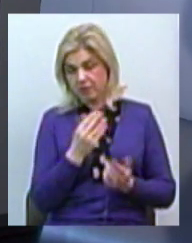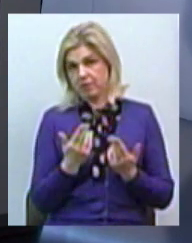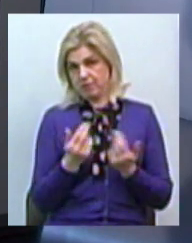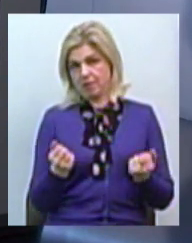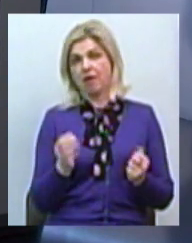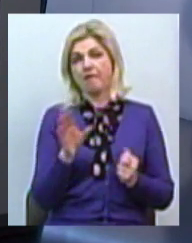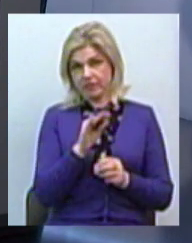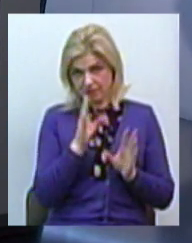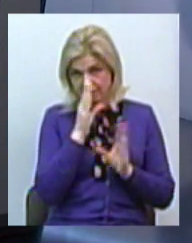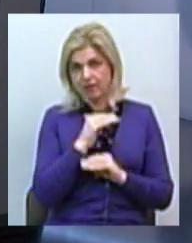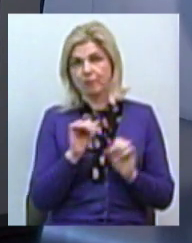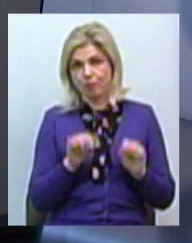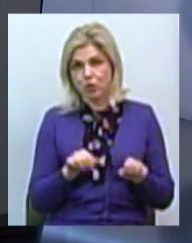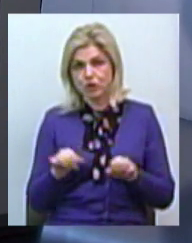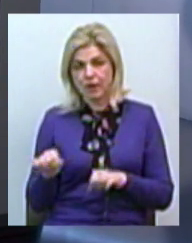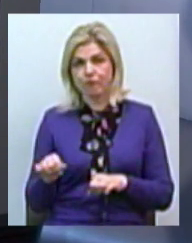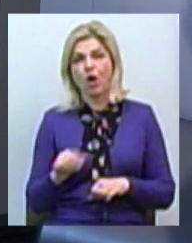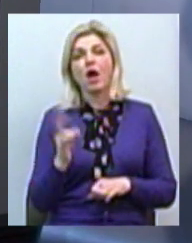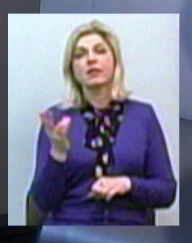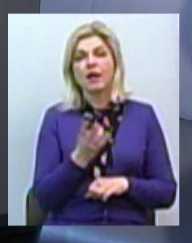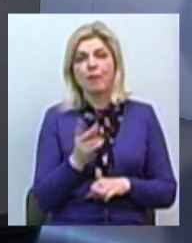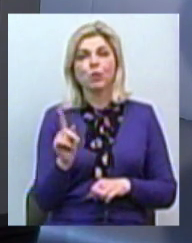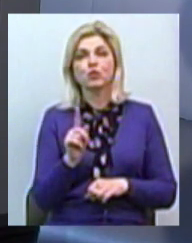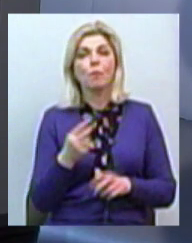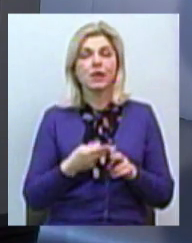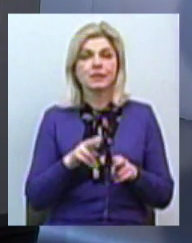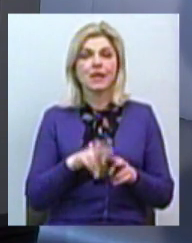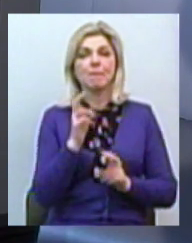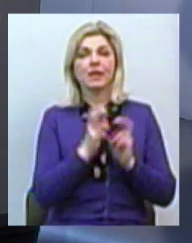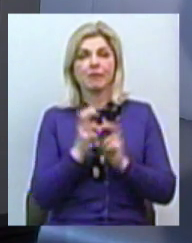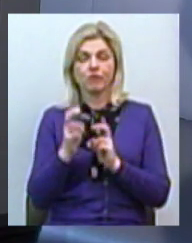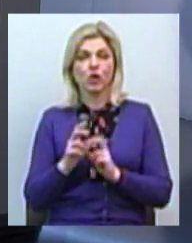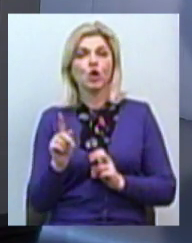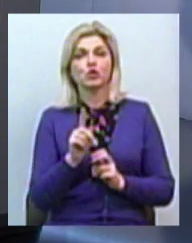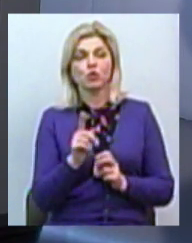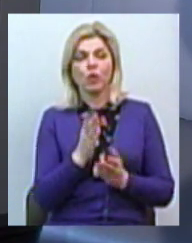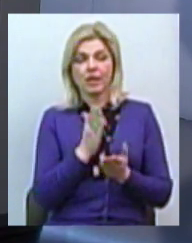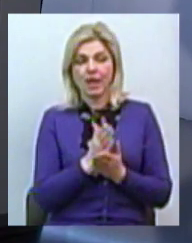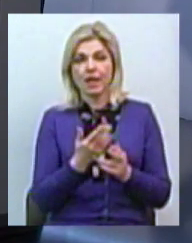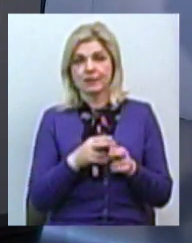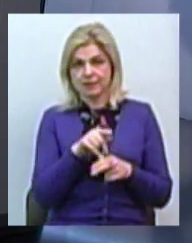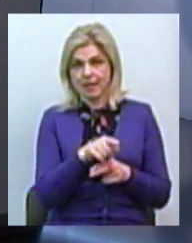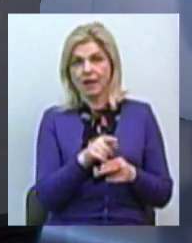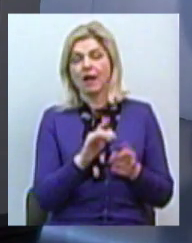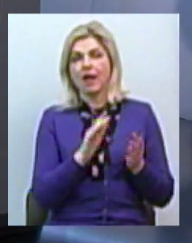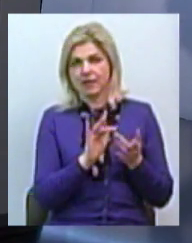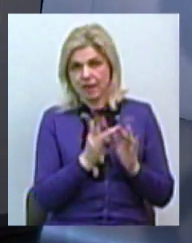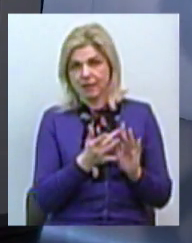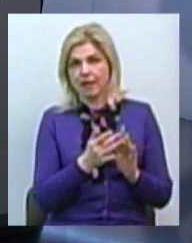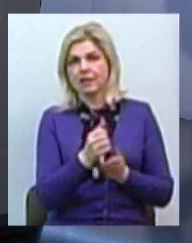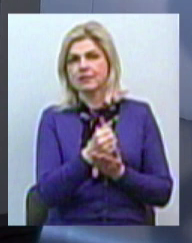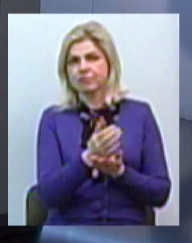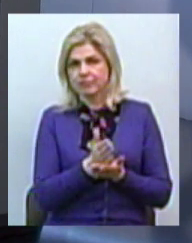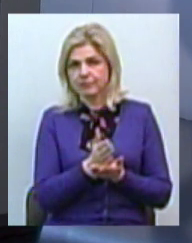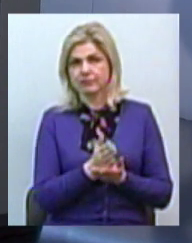неможливого немає, просто треба, щоб ті підприємства, у котрих на балансі ця система, там якась